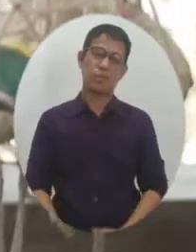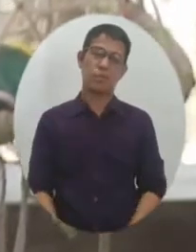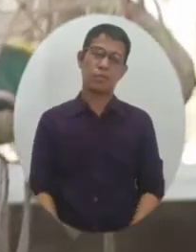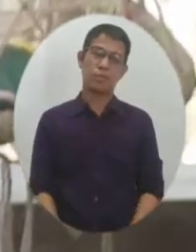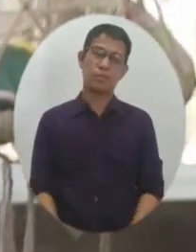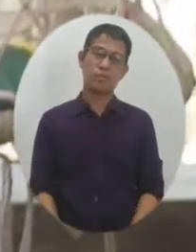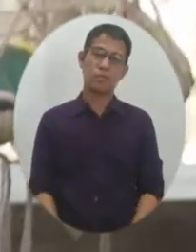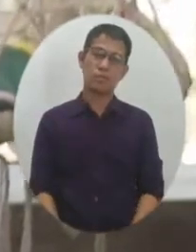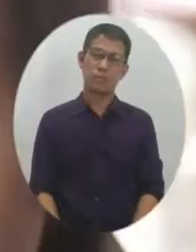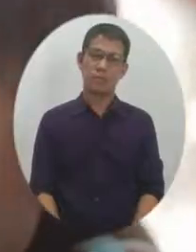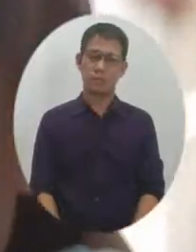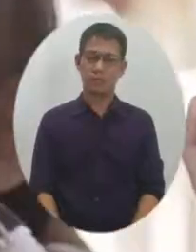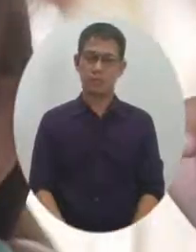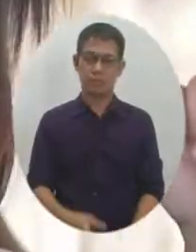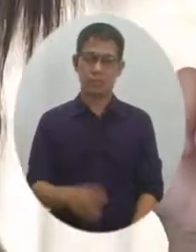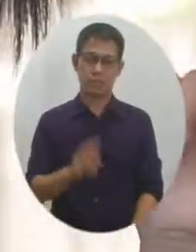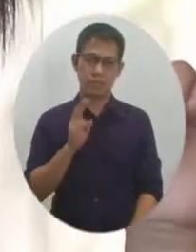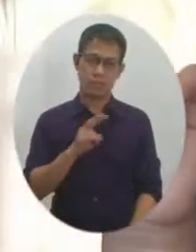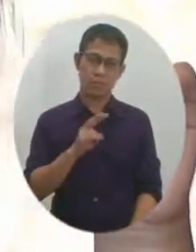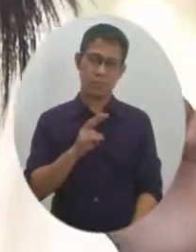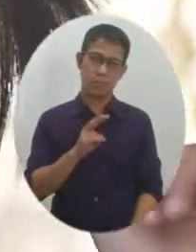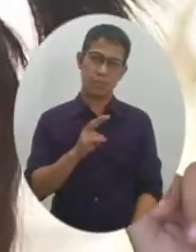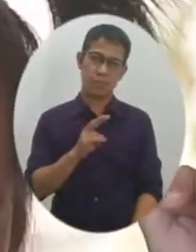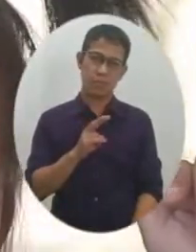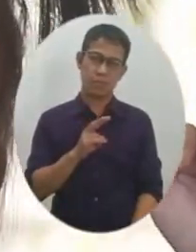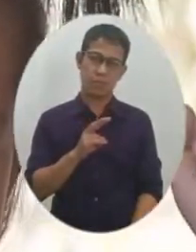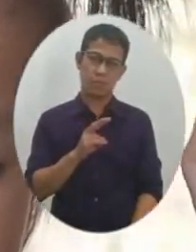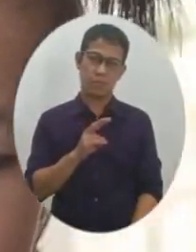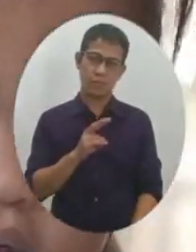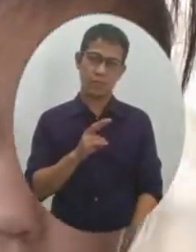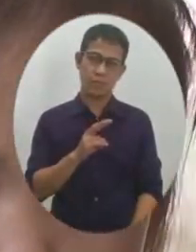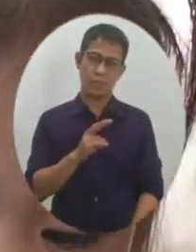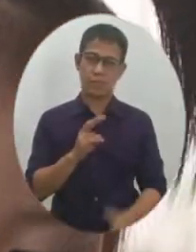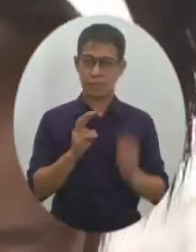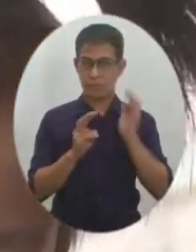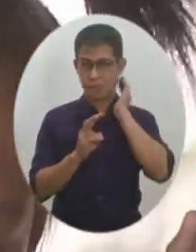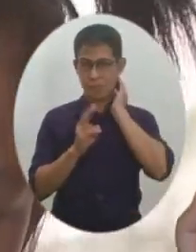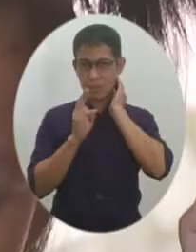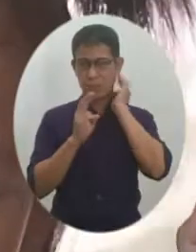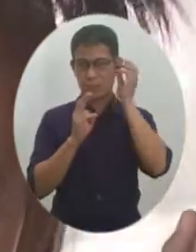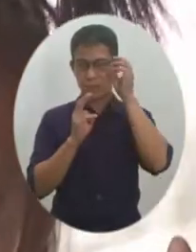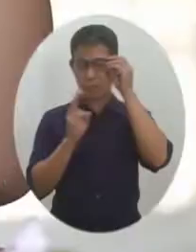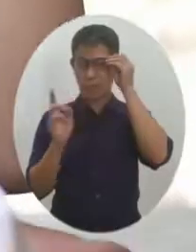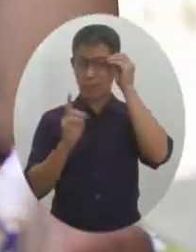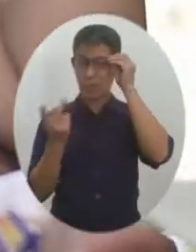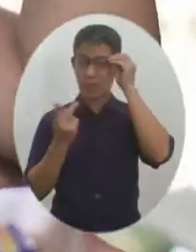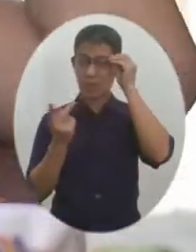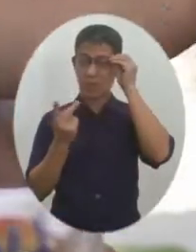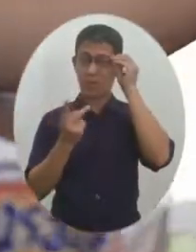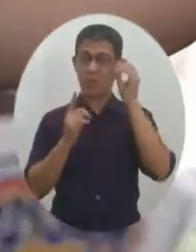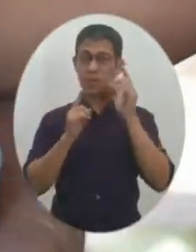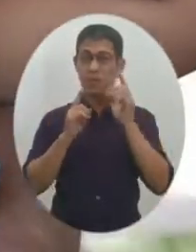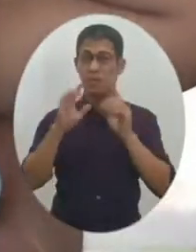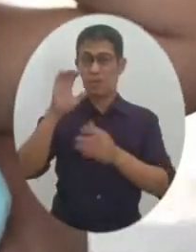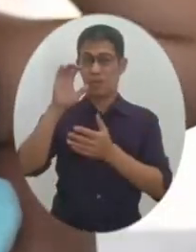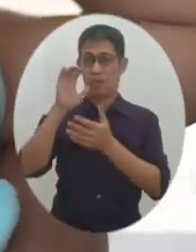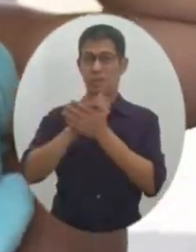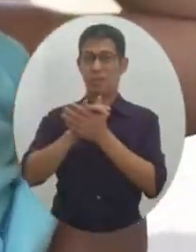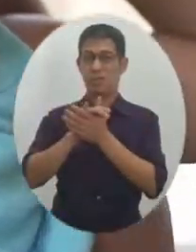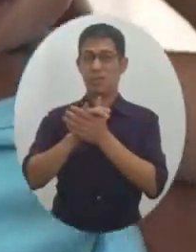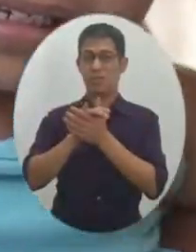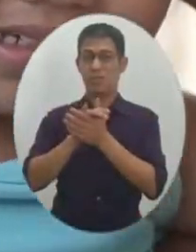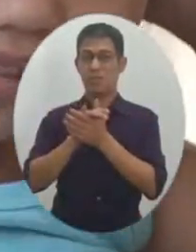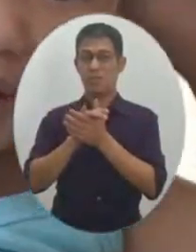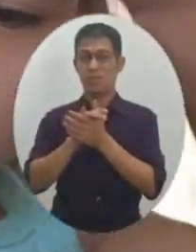kong sinilang ganyan. Bali po, ito po, ang napagplanuhan po namin mag-asawa habang